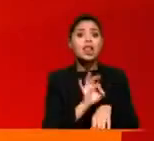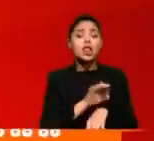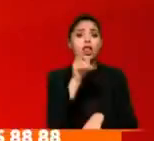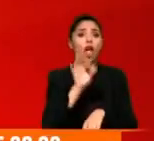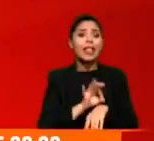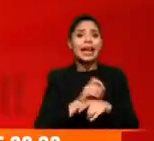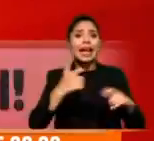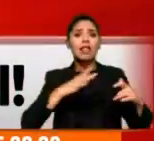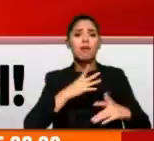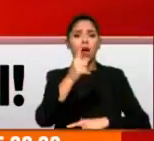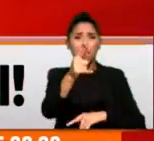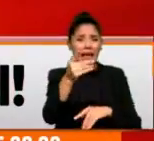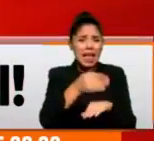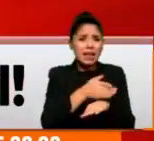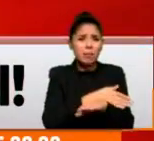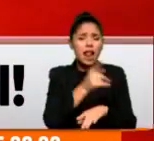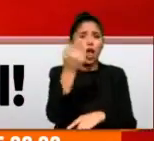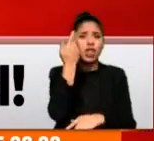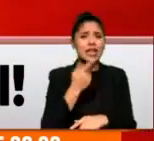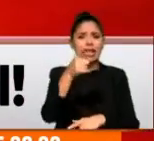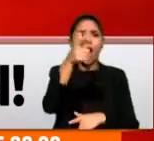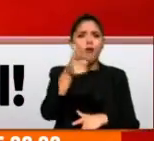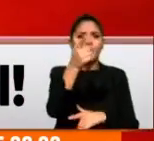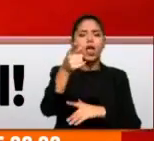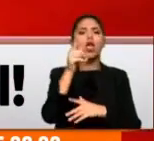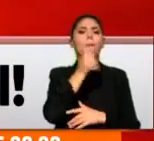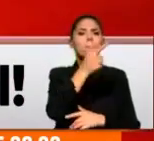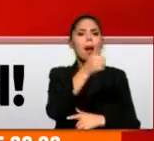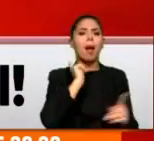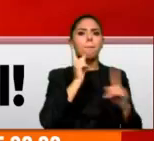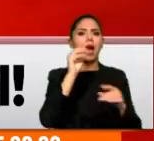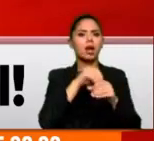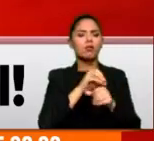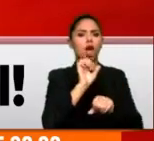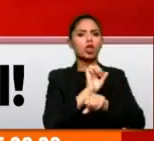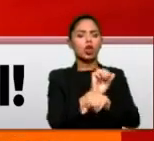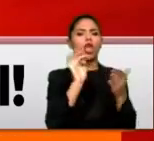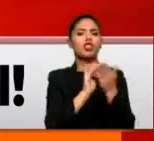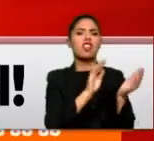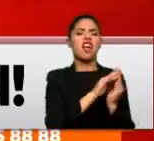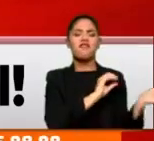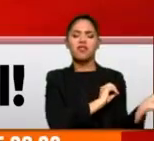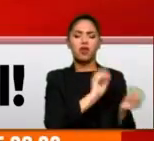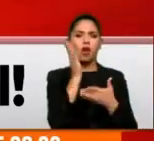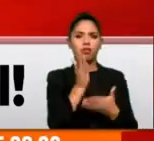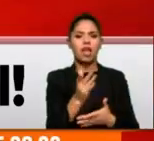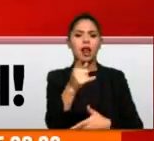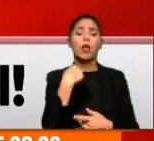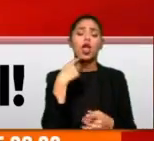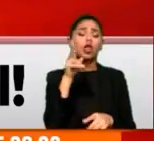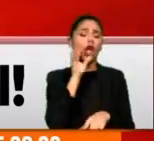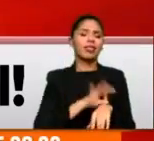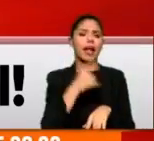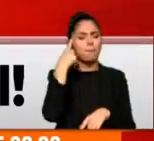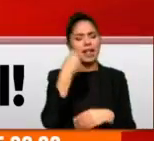Dakika gelişmesi, az önce izlediğiniz o vicdan yoksunu baba sevk edildiği mahkemece tutuklanarak cezaevine gönderildi. Bunu da bir son